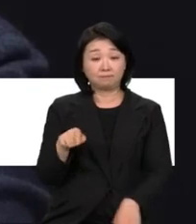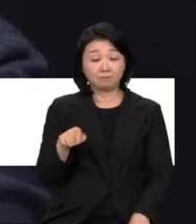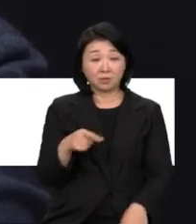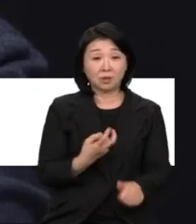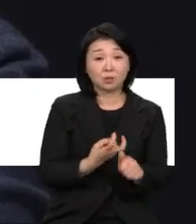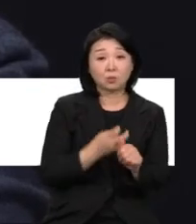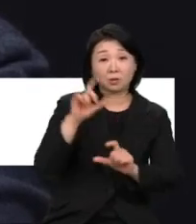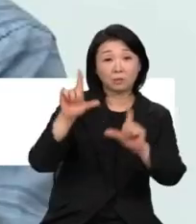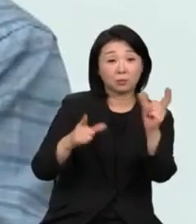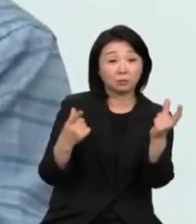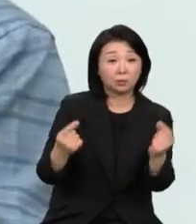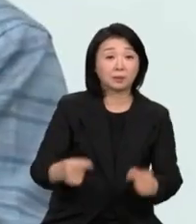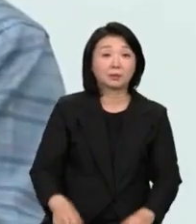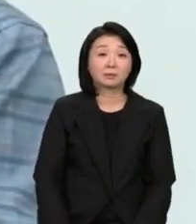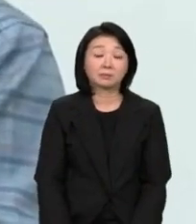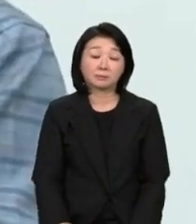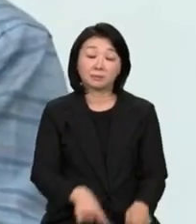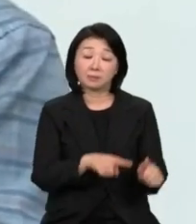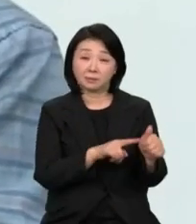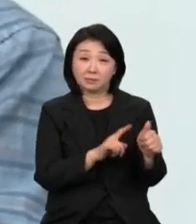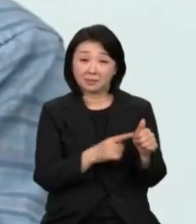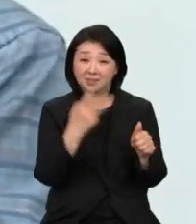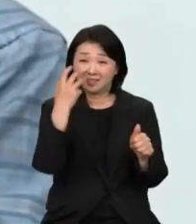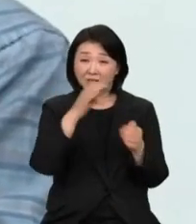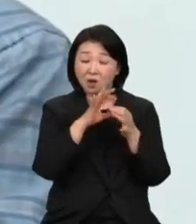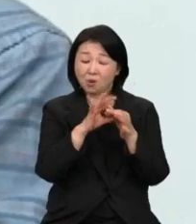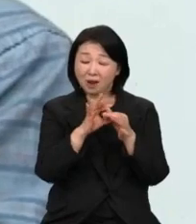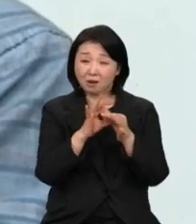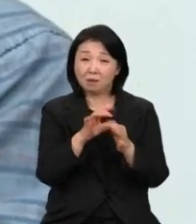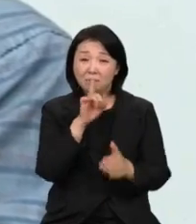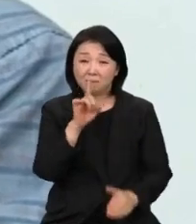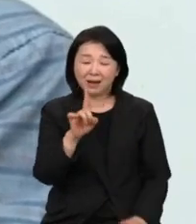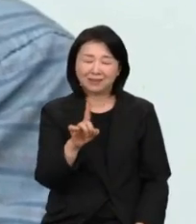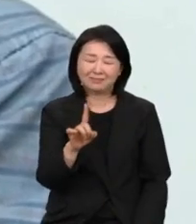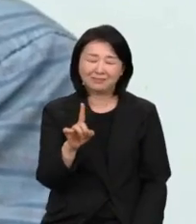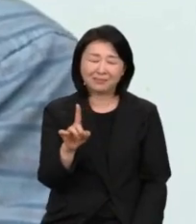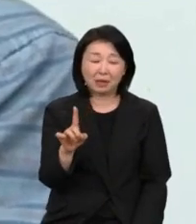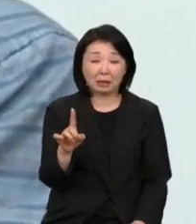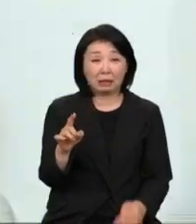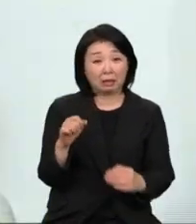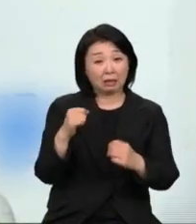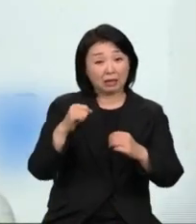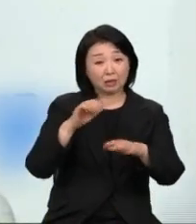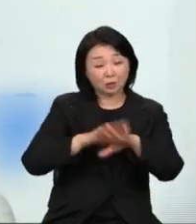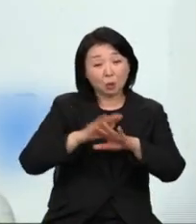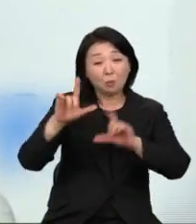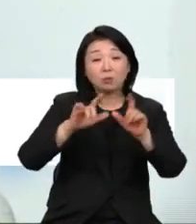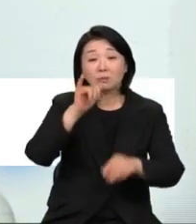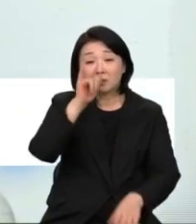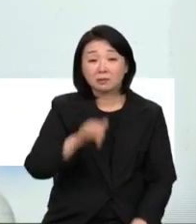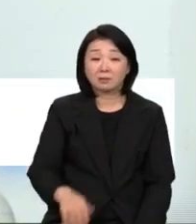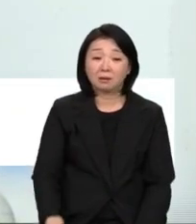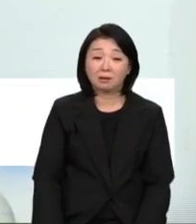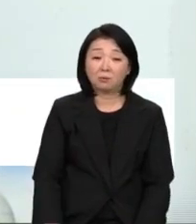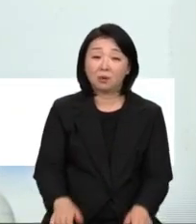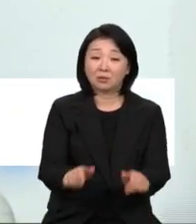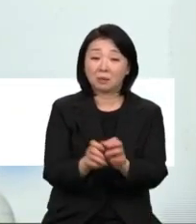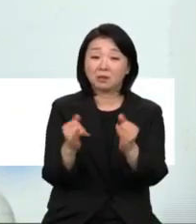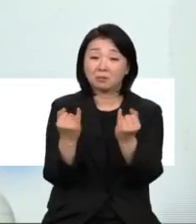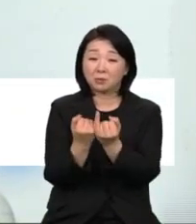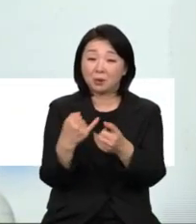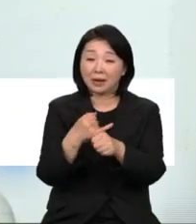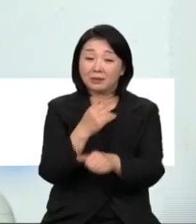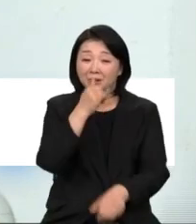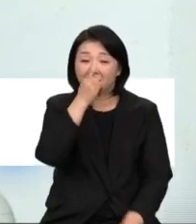토끼의 모습이죠. 김 후보는 성적인 발언을 하며 부적절한 동작을 하기도 했습니다. 남자하고 여자가 서로 사귀는 것 같다